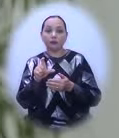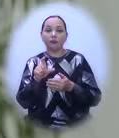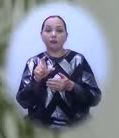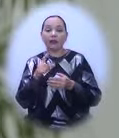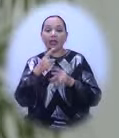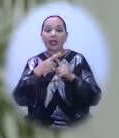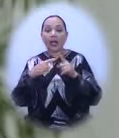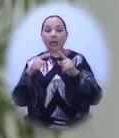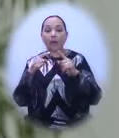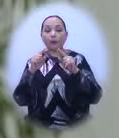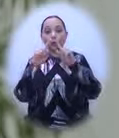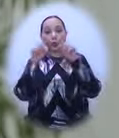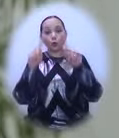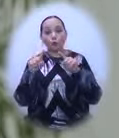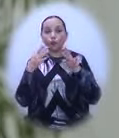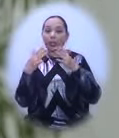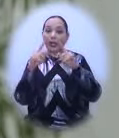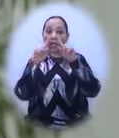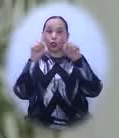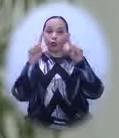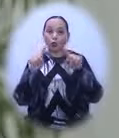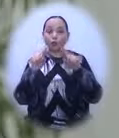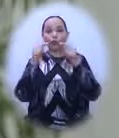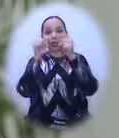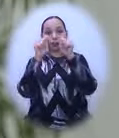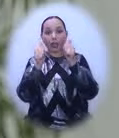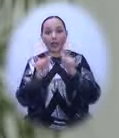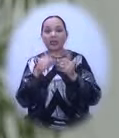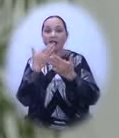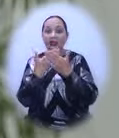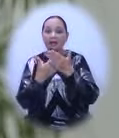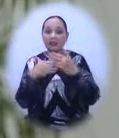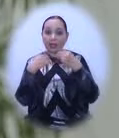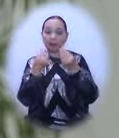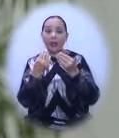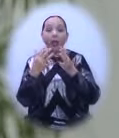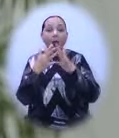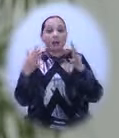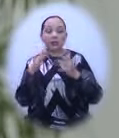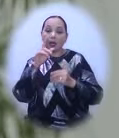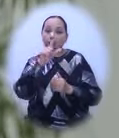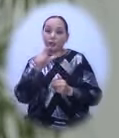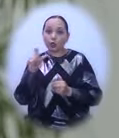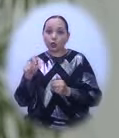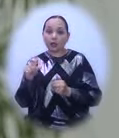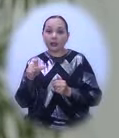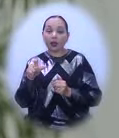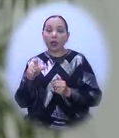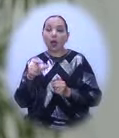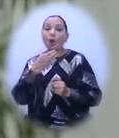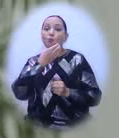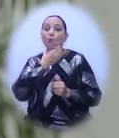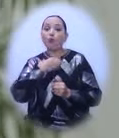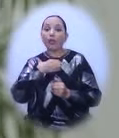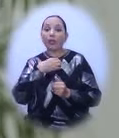yarim to'rtburchak yoki to'rtburchak shaklini tavsiya etaman. Aksariyat mijozlarda